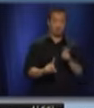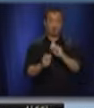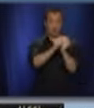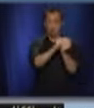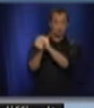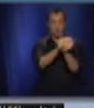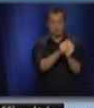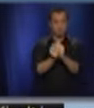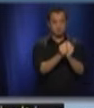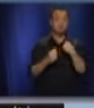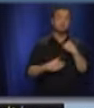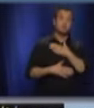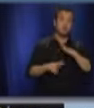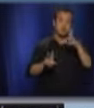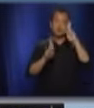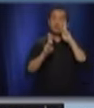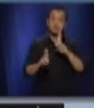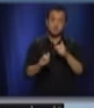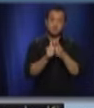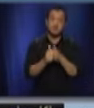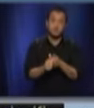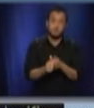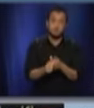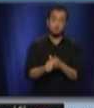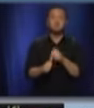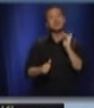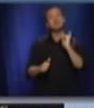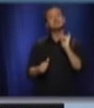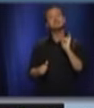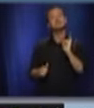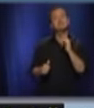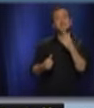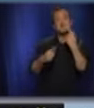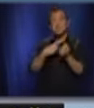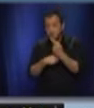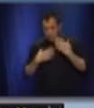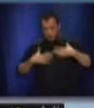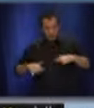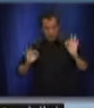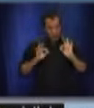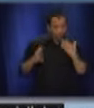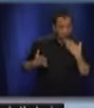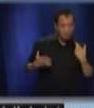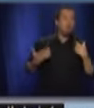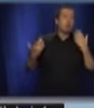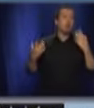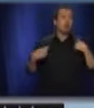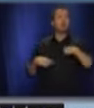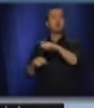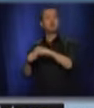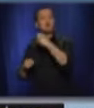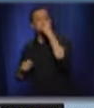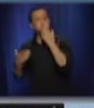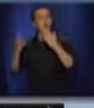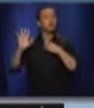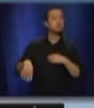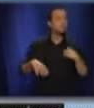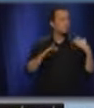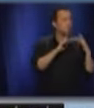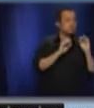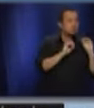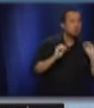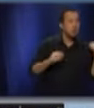de respecter ça. Et ce n'est pas en allant vous faire dépister si vous n'avez pas de symptômes ou que vous n'avez pas été en contact avec un cas ou qu'on ne vous a pas